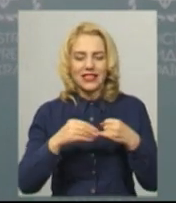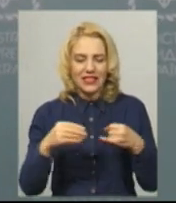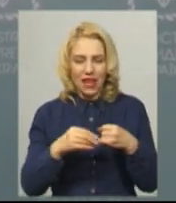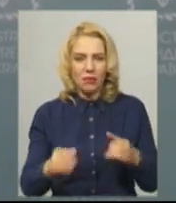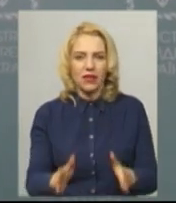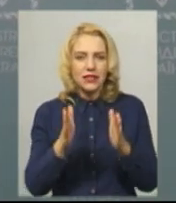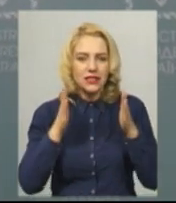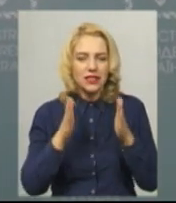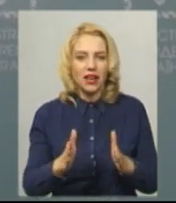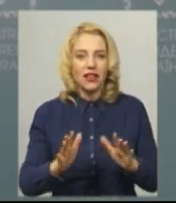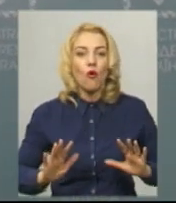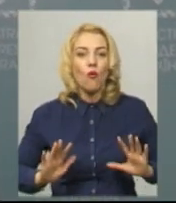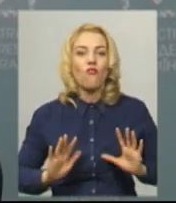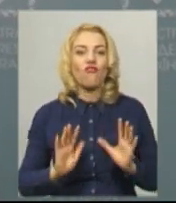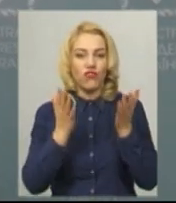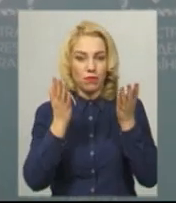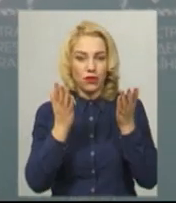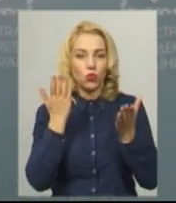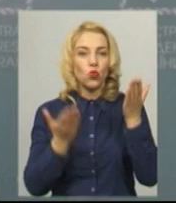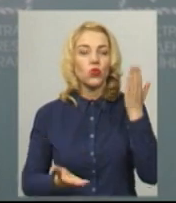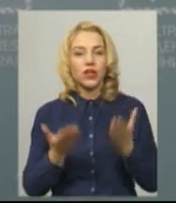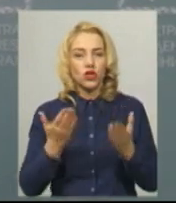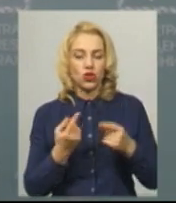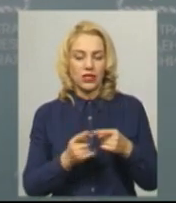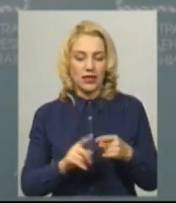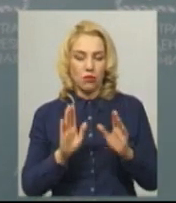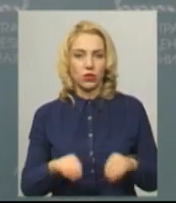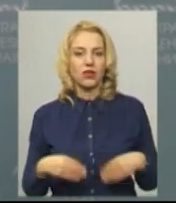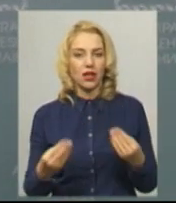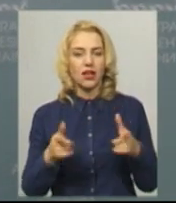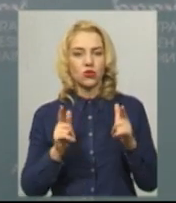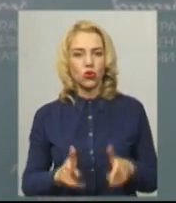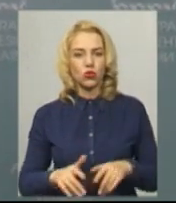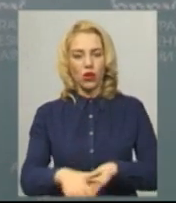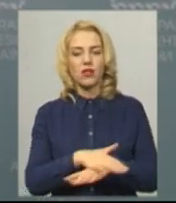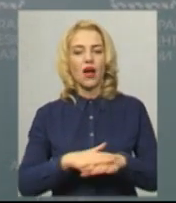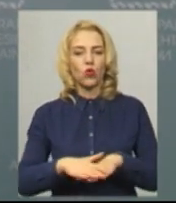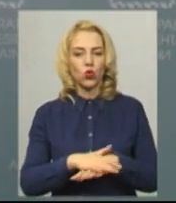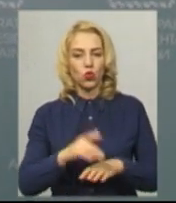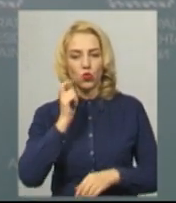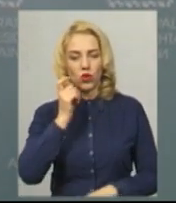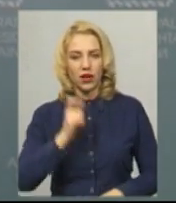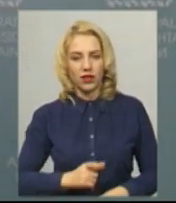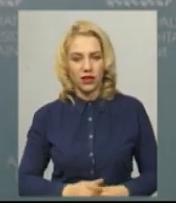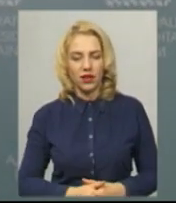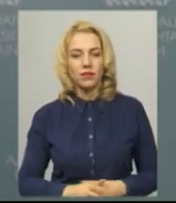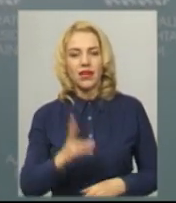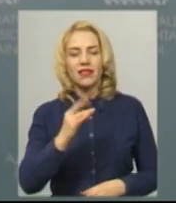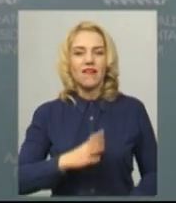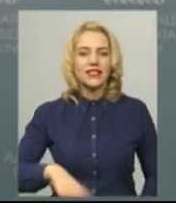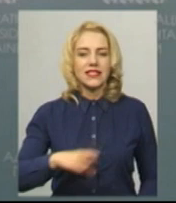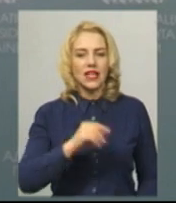у випадку, якщо на це буде дана згода народу України. На